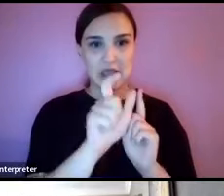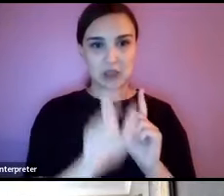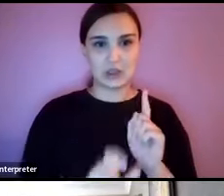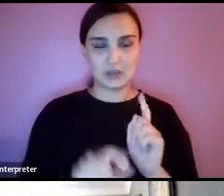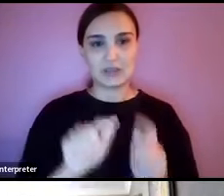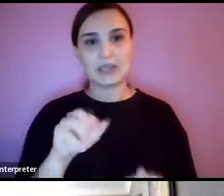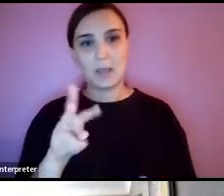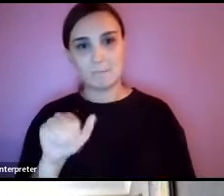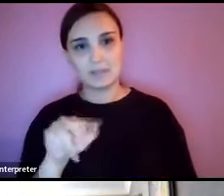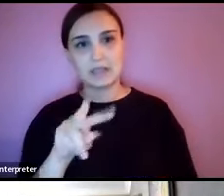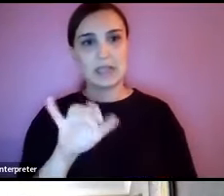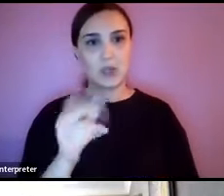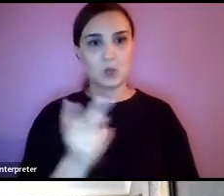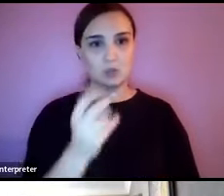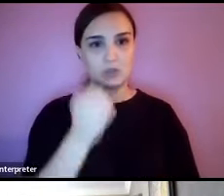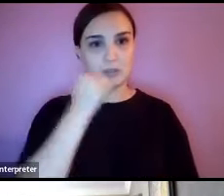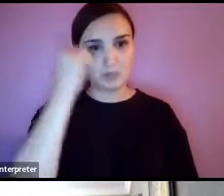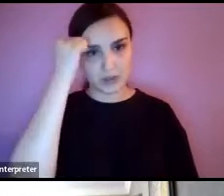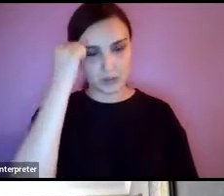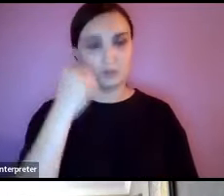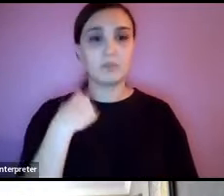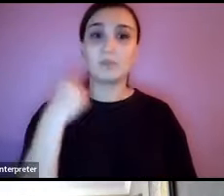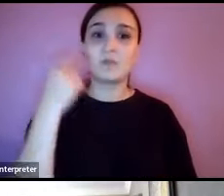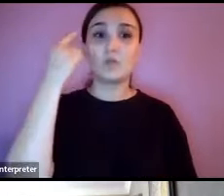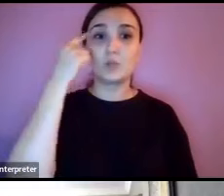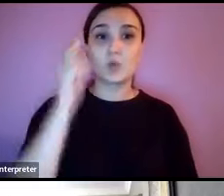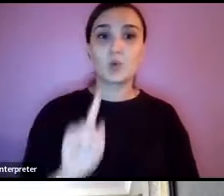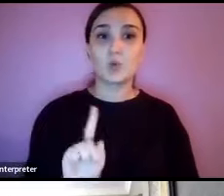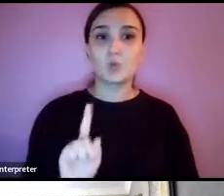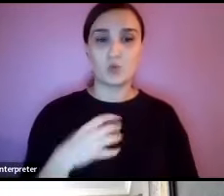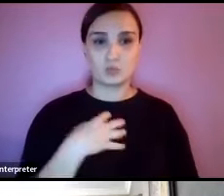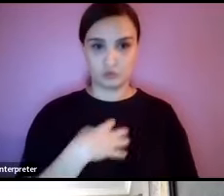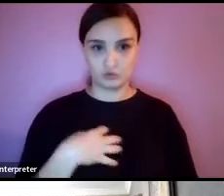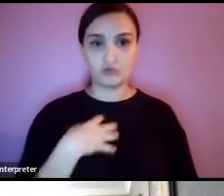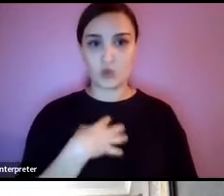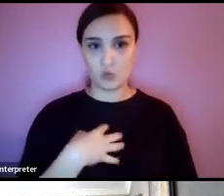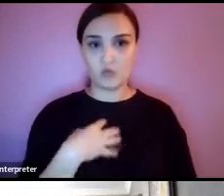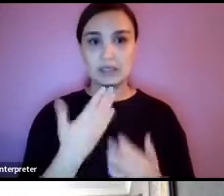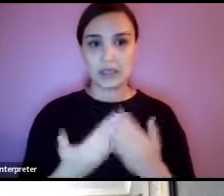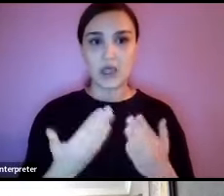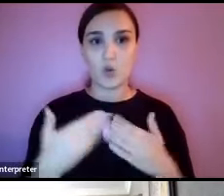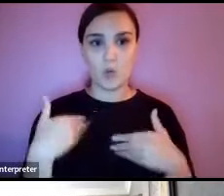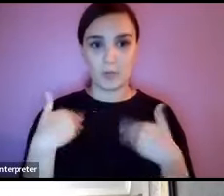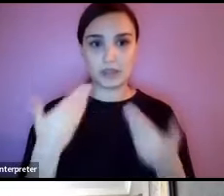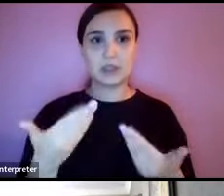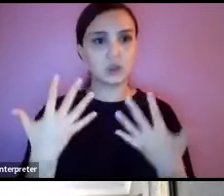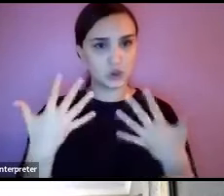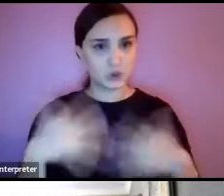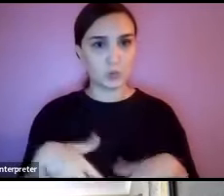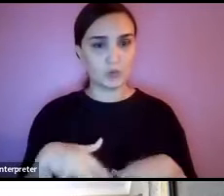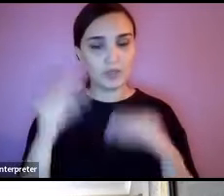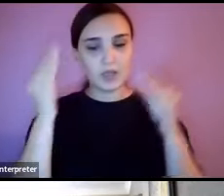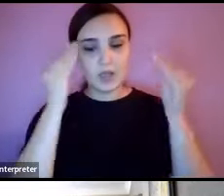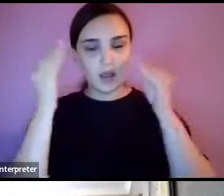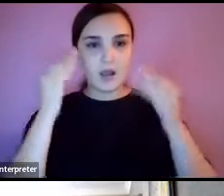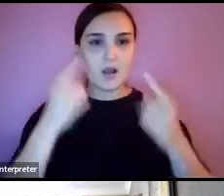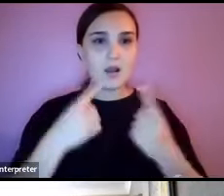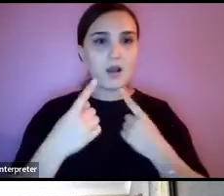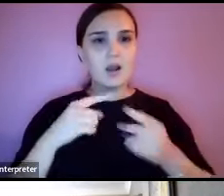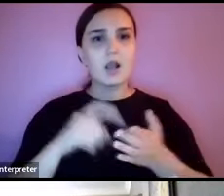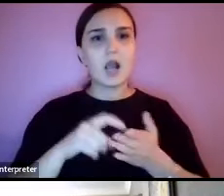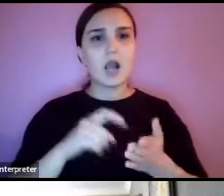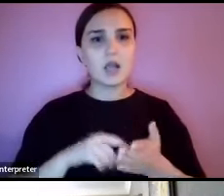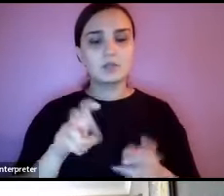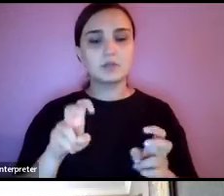თამთას და ლეკუნას. ფიქრობ, რომ მნიშვნელოვანი რეკომენდაციები იქნა განხილული, რაც ძალიან